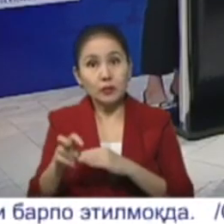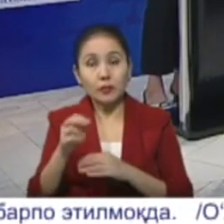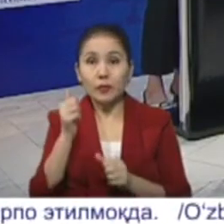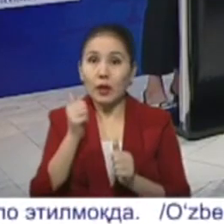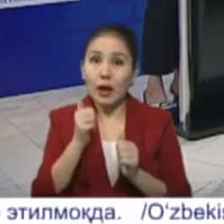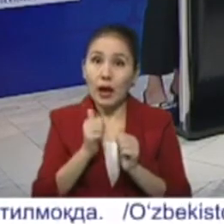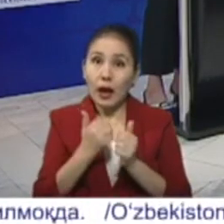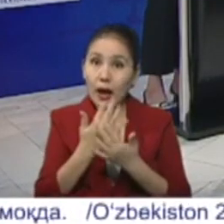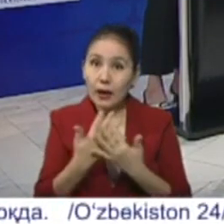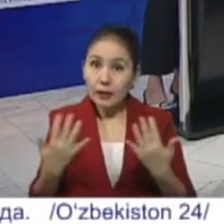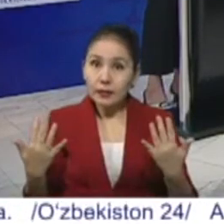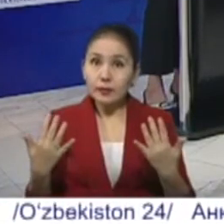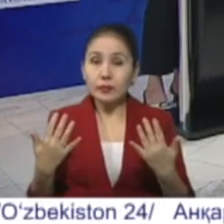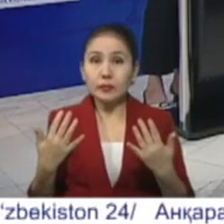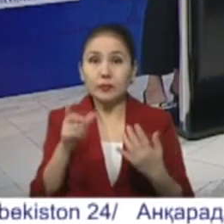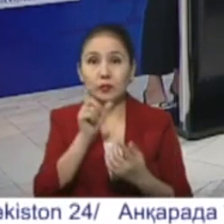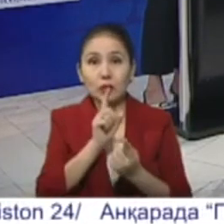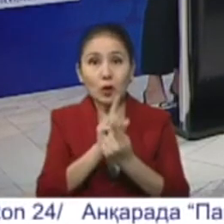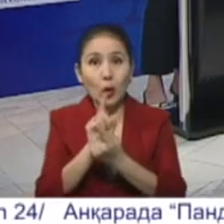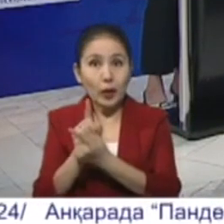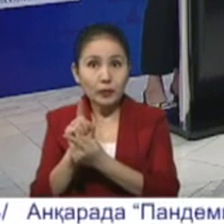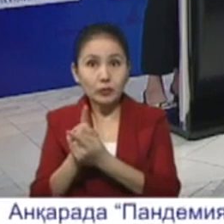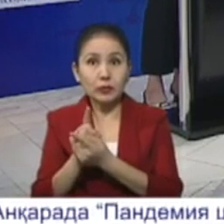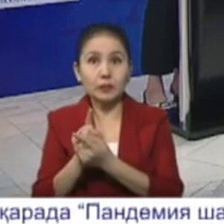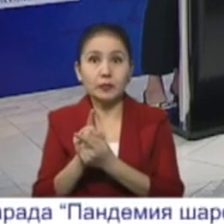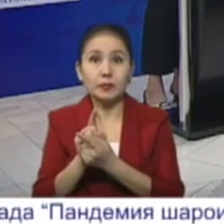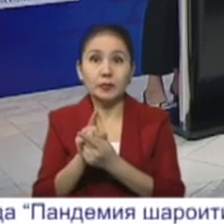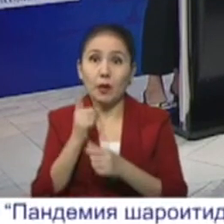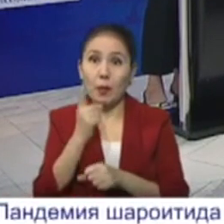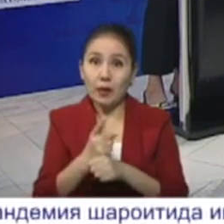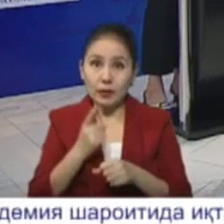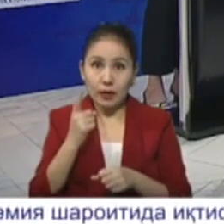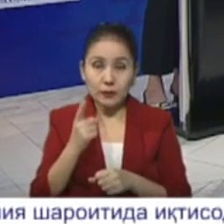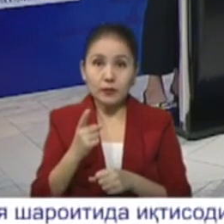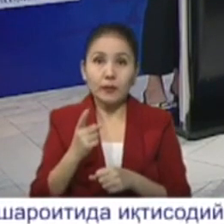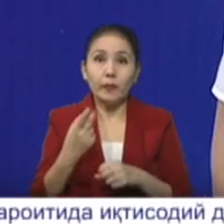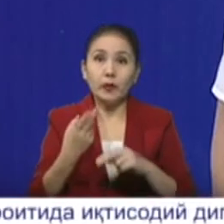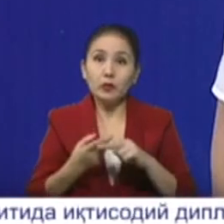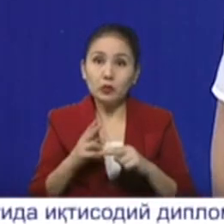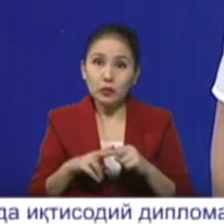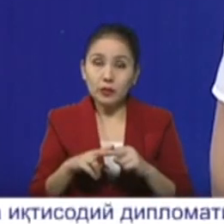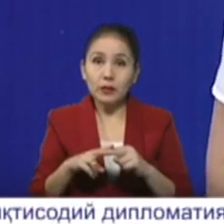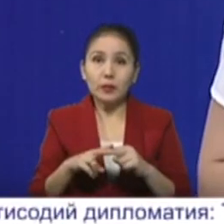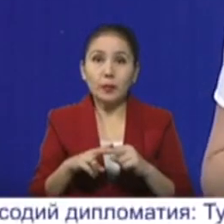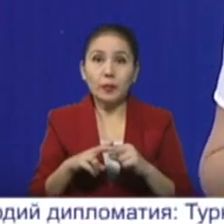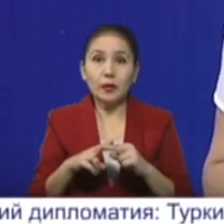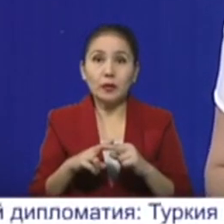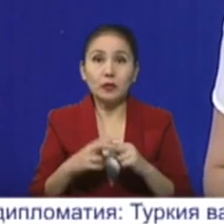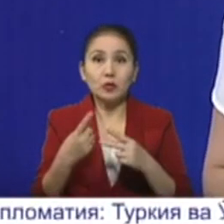xil jarayonlarda ishtirok etishlarini man etamiz. Chunki ularga